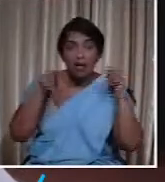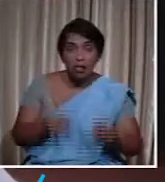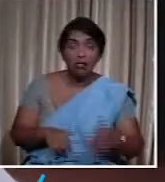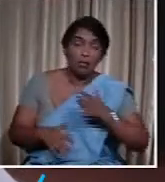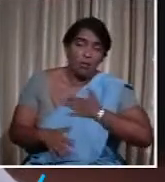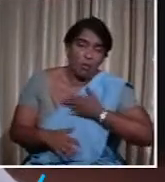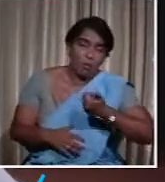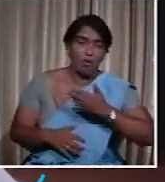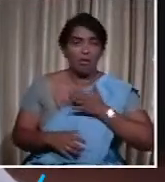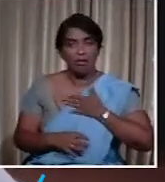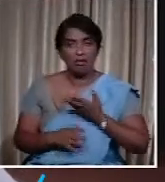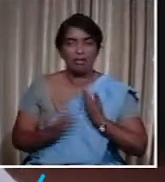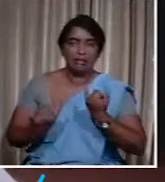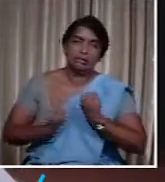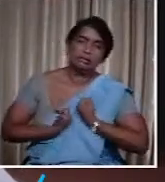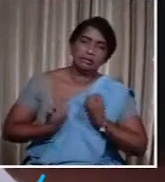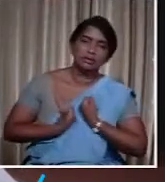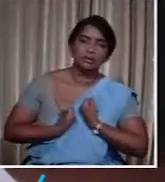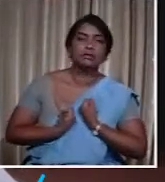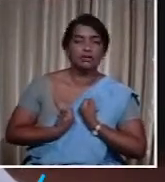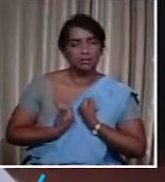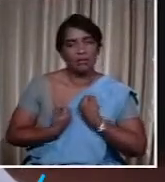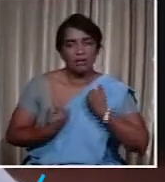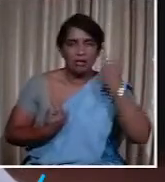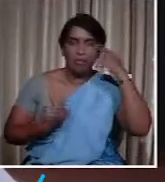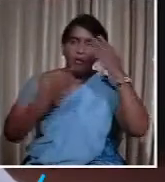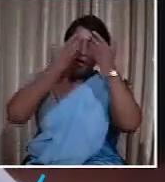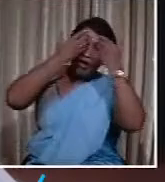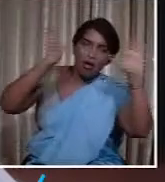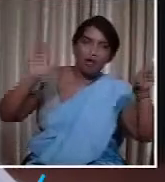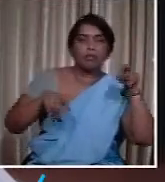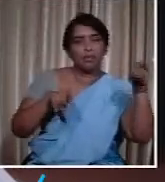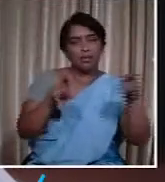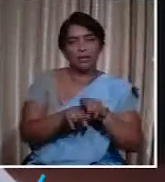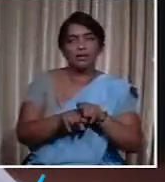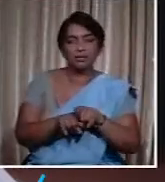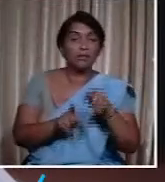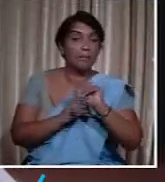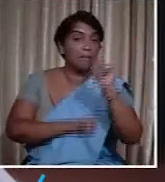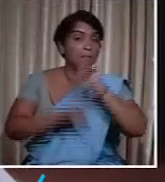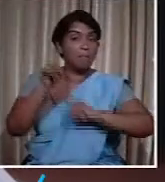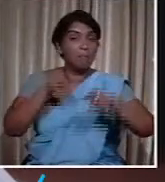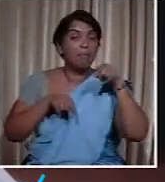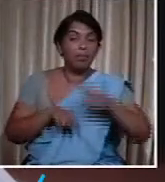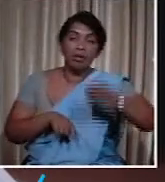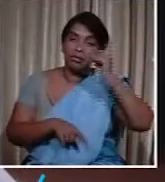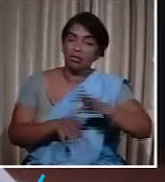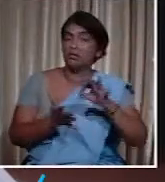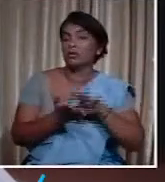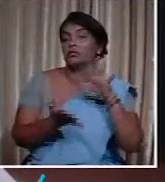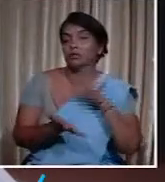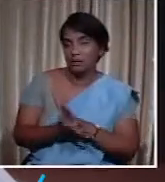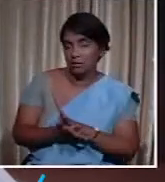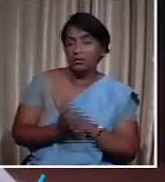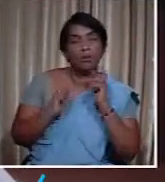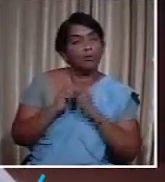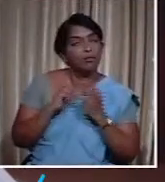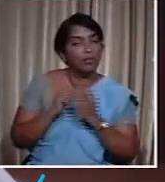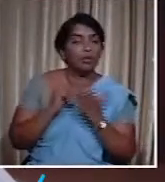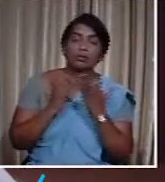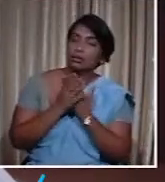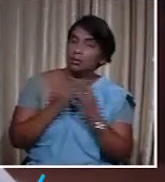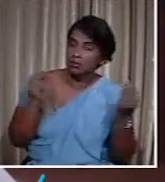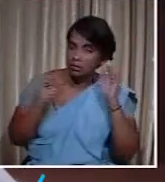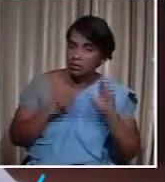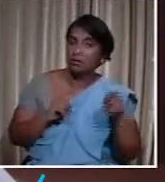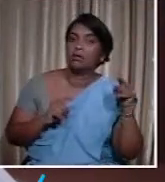සත්භාවයෙන් පශ්චත්තාපයකට ඇවිල්ලා සත්භාවයෙන් විවෘත මනසින් මේ පාර්ලිමේන්තුවේ මේ එකඟතාවය සහිතව මේ අර්බුදයට විසඳුම් සෙවීම